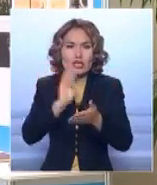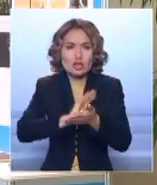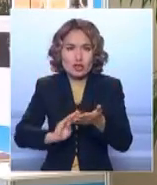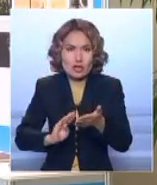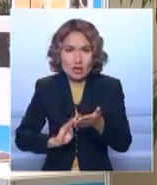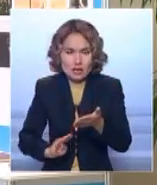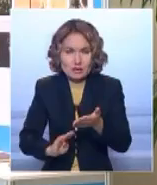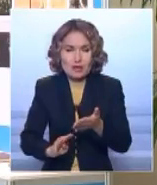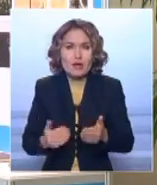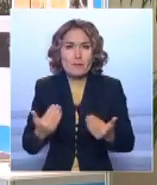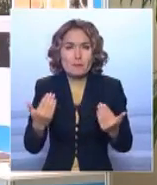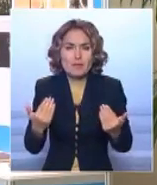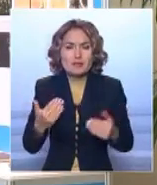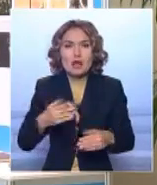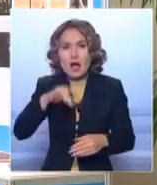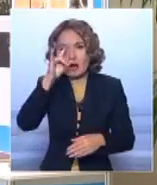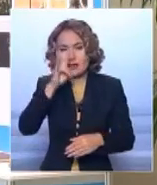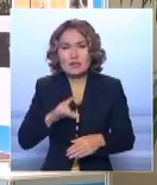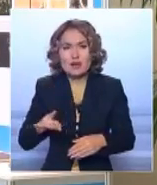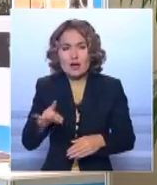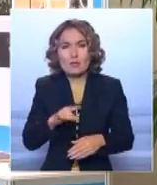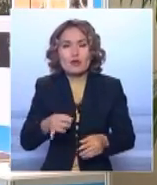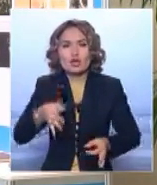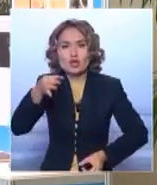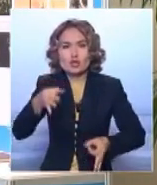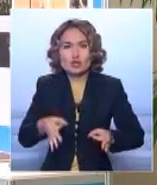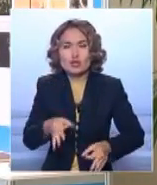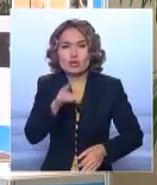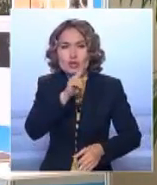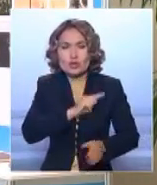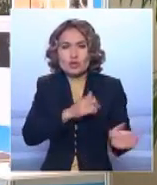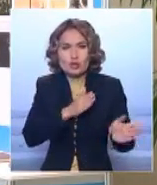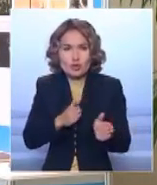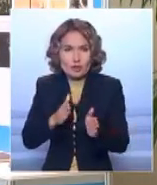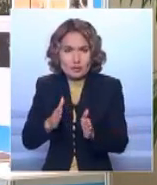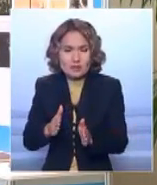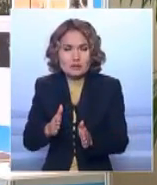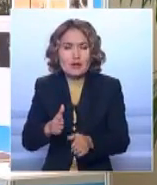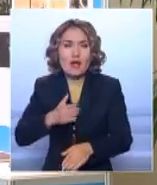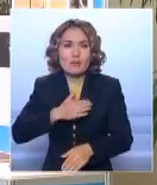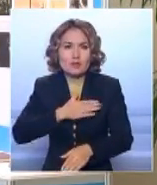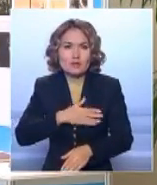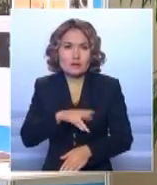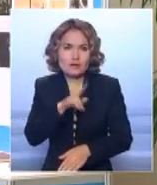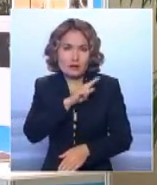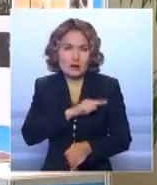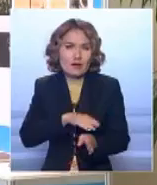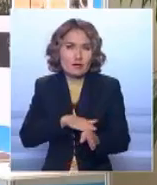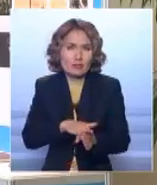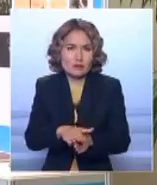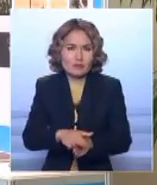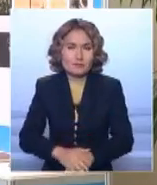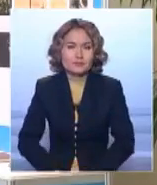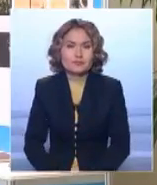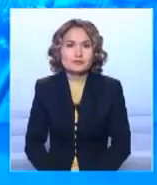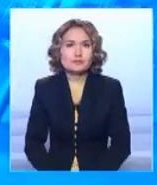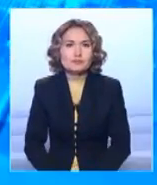заңдардың шеңберінде қазір Қазақстан Республикасы сот жүйесі әлемдік стандартқа сай сот жүйесінің біріне айналып отыр деп айтуға болады.